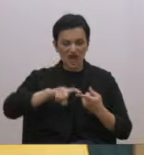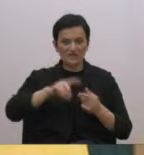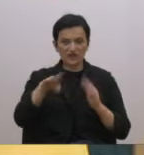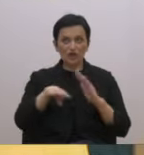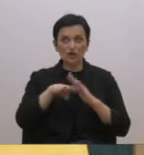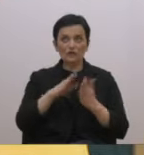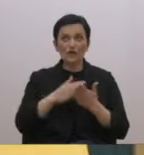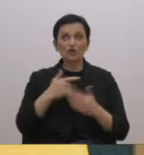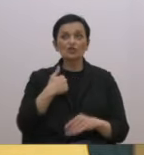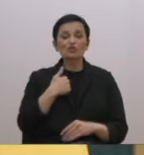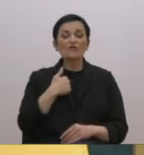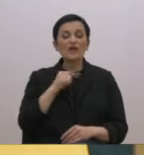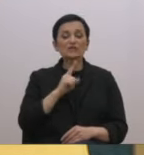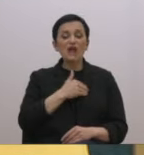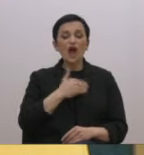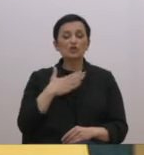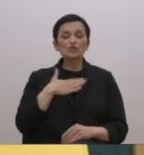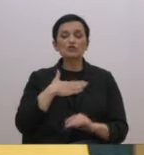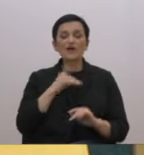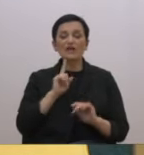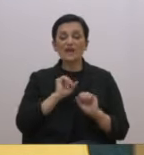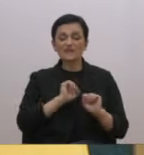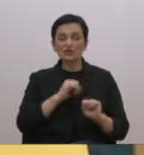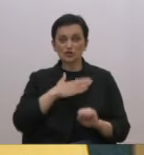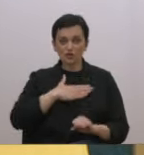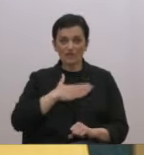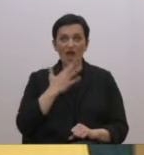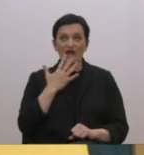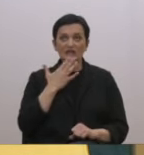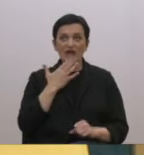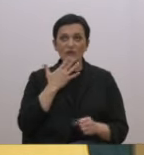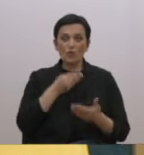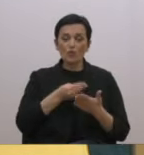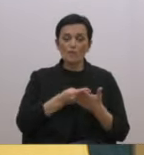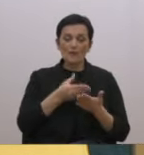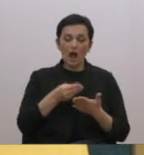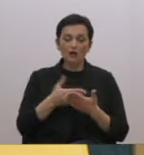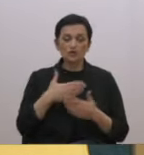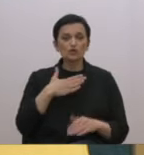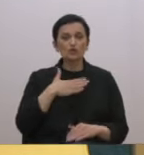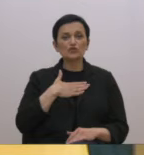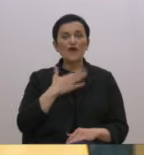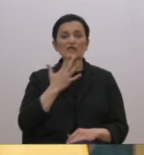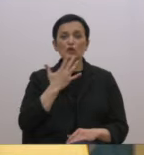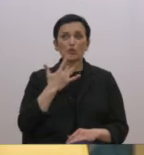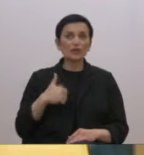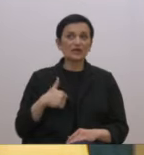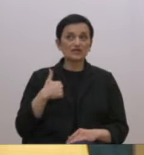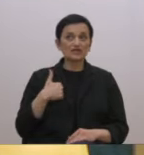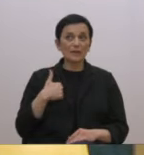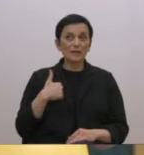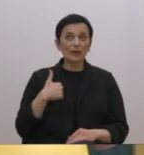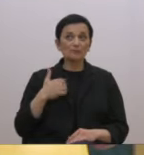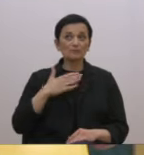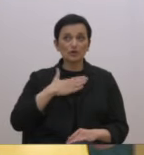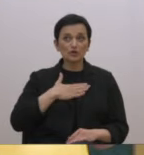ჩვენ რა გვინდა, რას ვიცავთ, ხო? ჩვენს ეროვნულ ფასეულობებს, ჩვენს ეროვნულ ღირსებას,